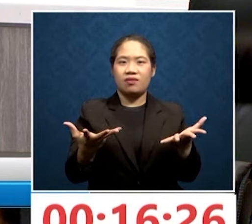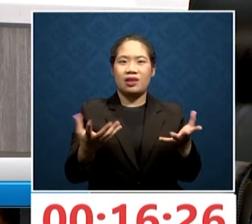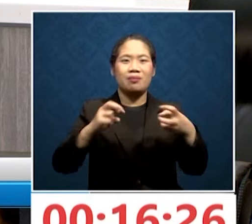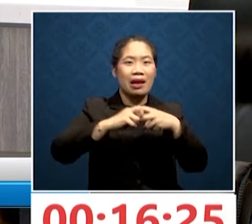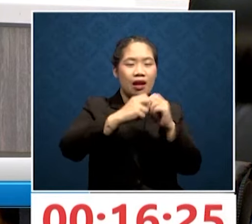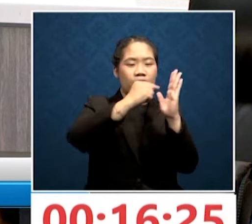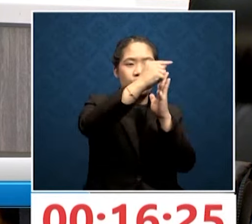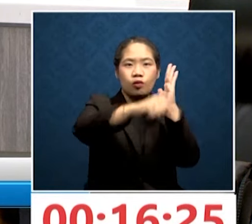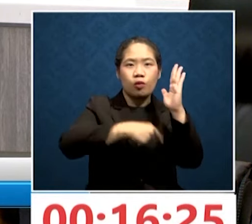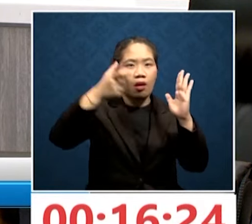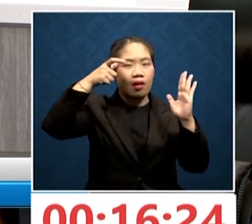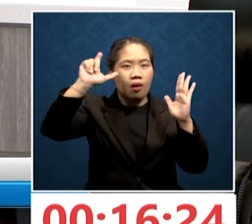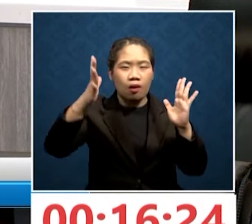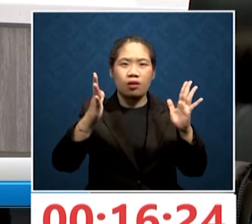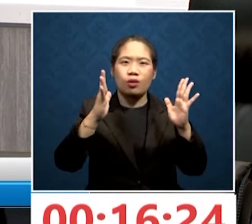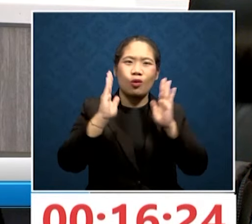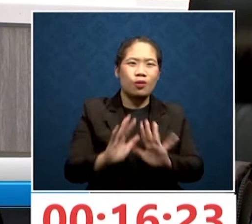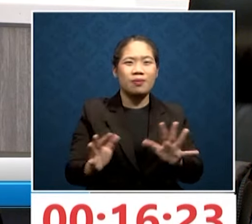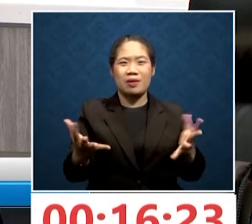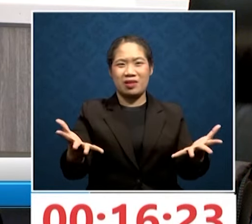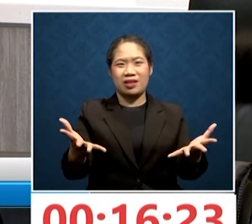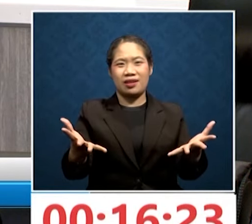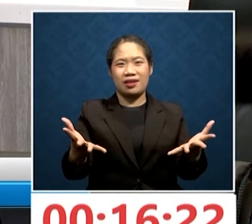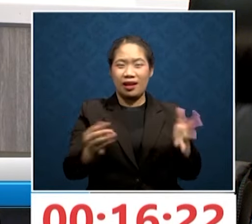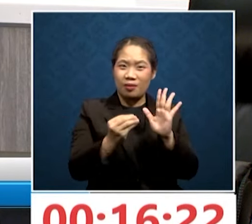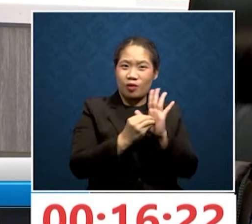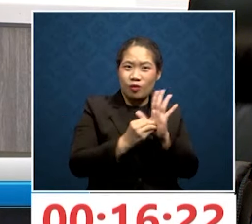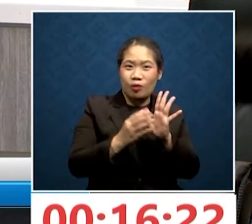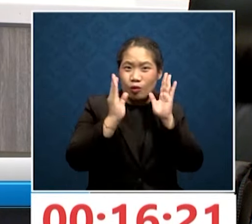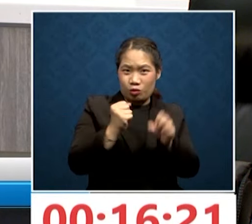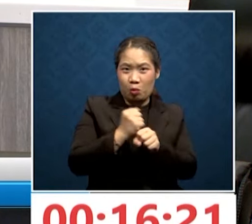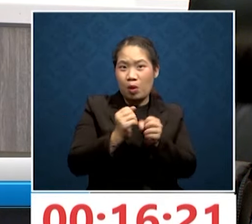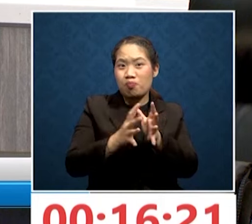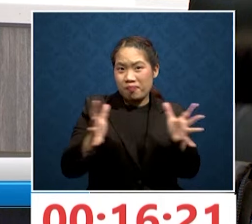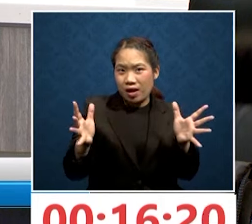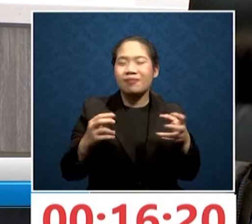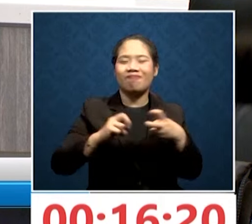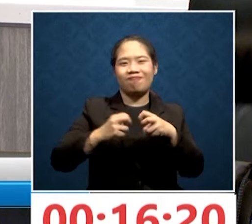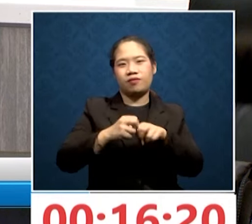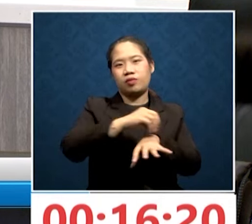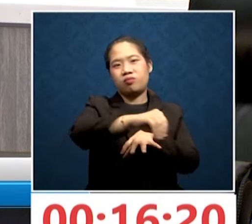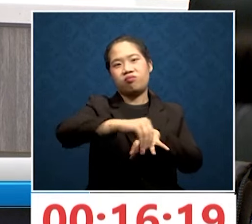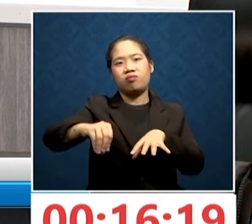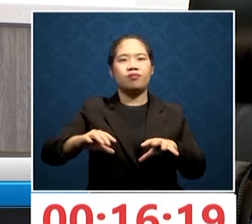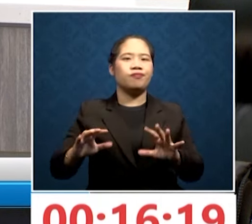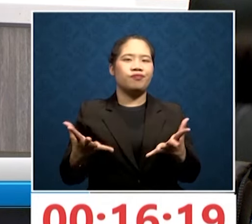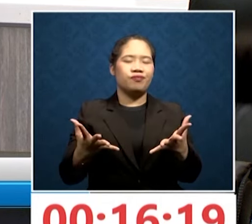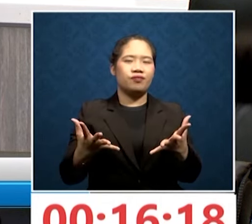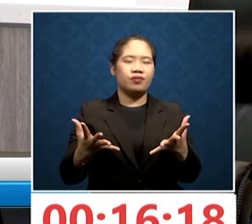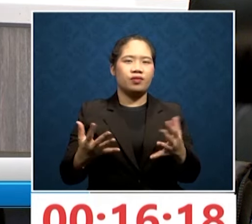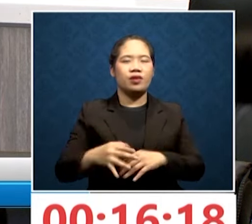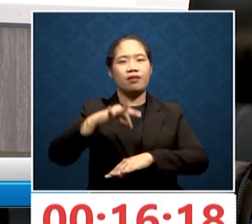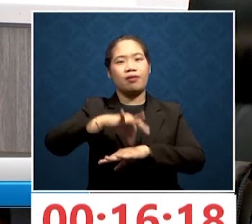าดที่ล้นก็ยังล้นอันนี้คือปัญหาการกระจายตัวของบุคลากรกรอบอัตรากำลัง